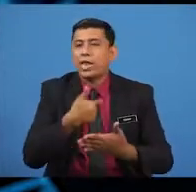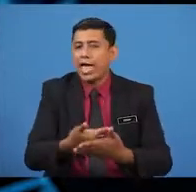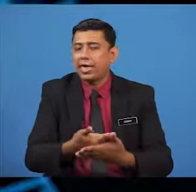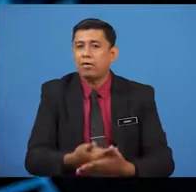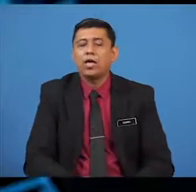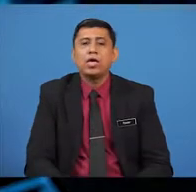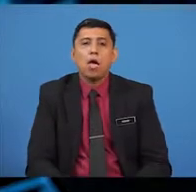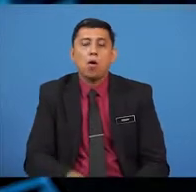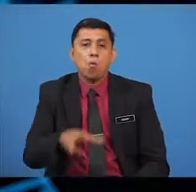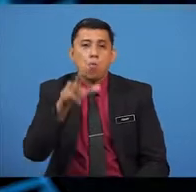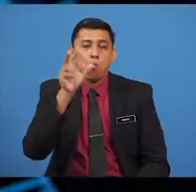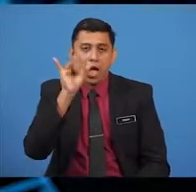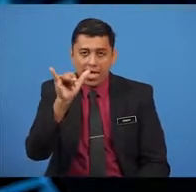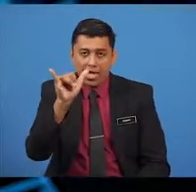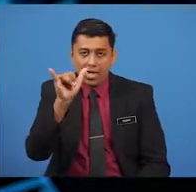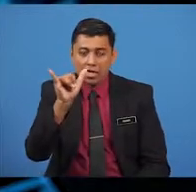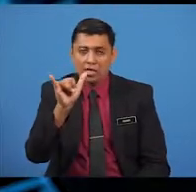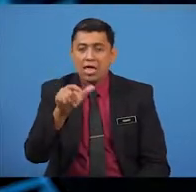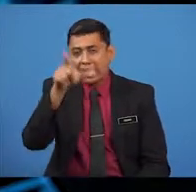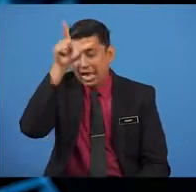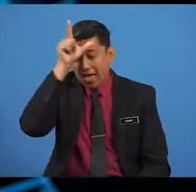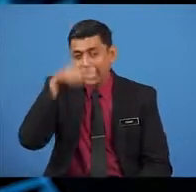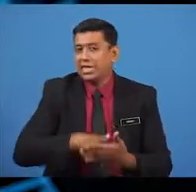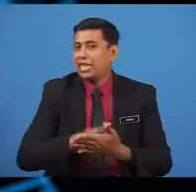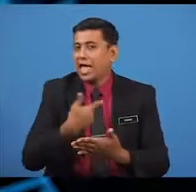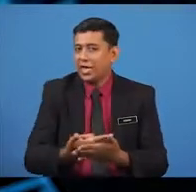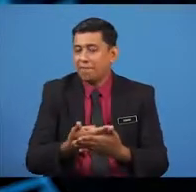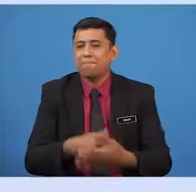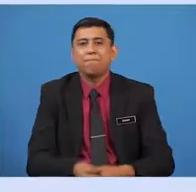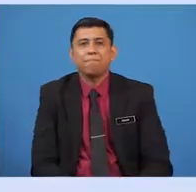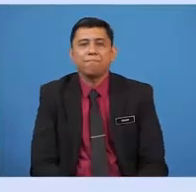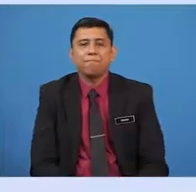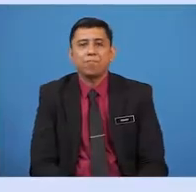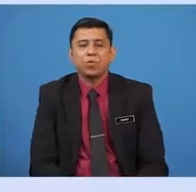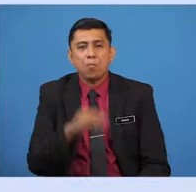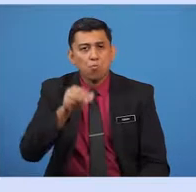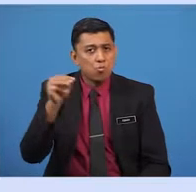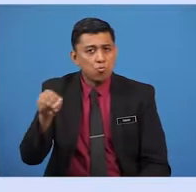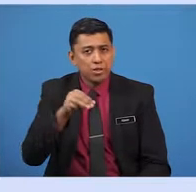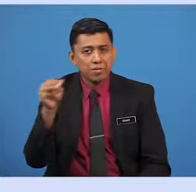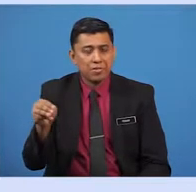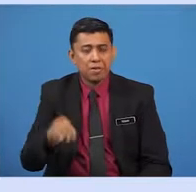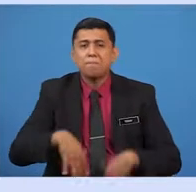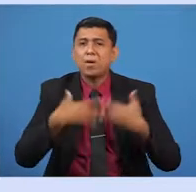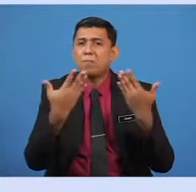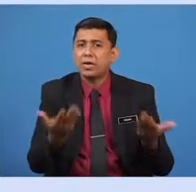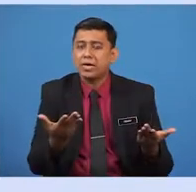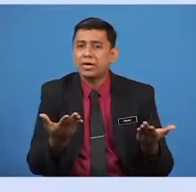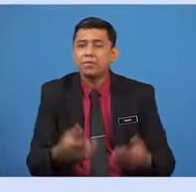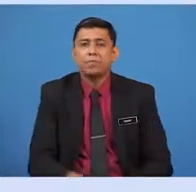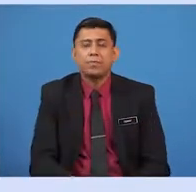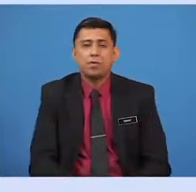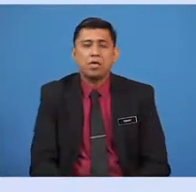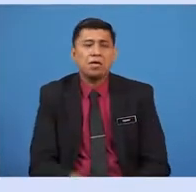akan dilahirkan. Jika Y, maka lelaki akan dilahirkan. Murid-murid,